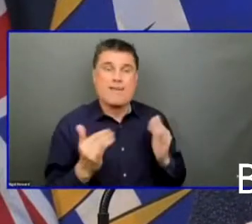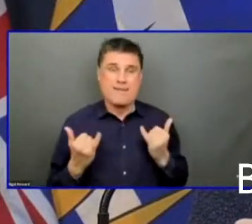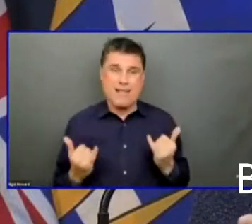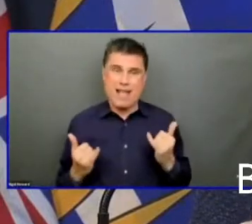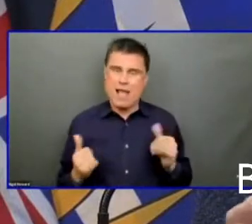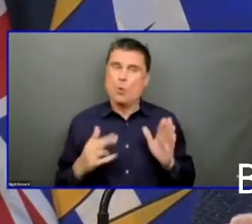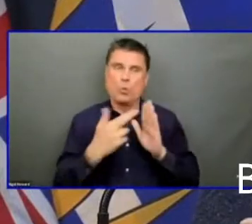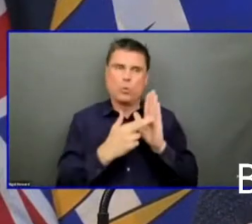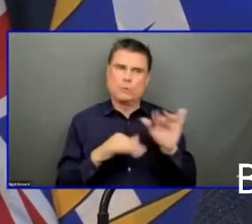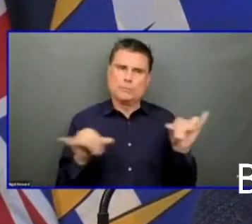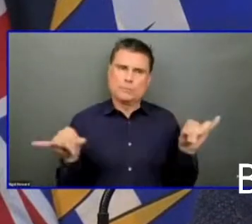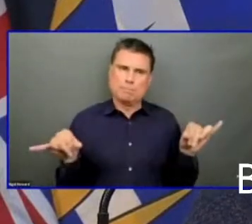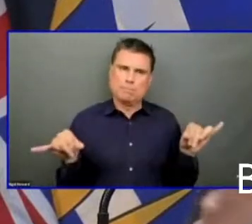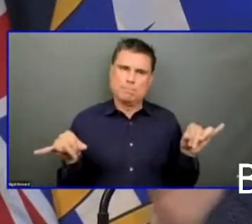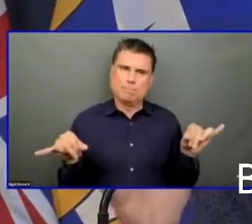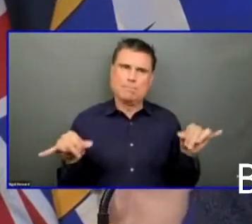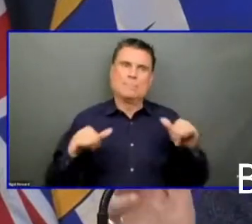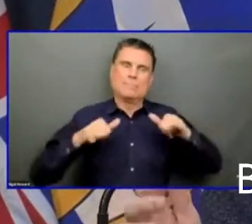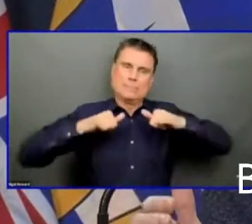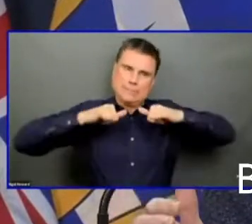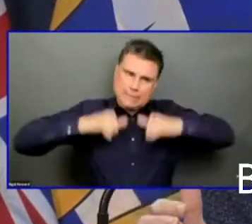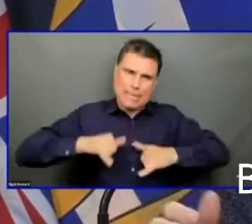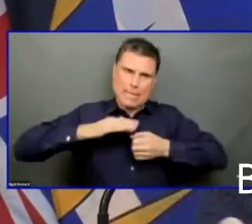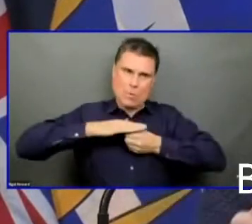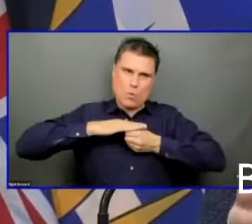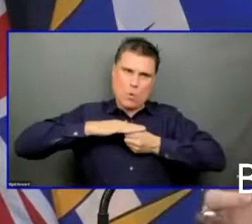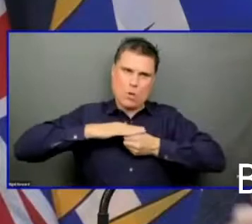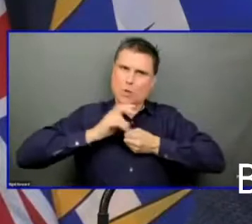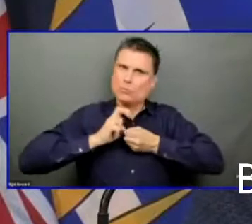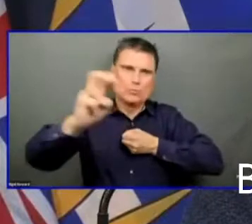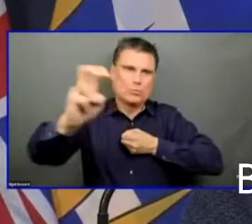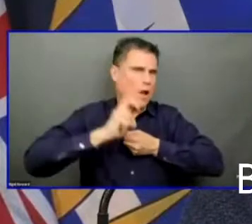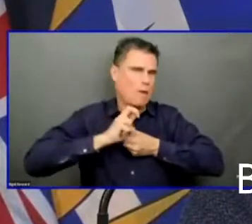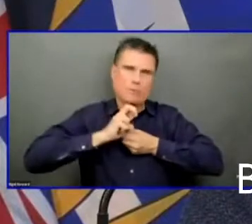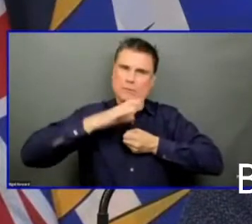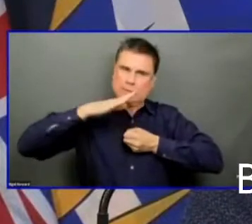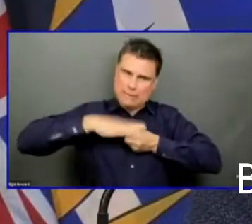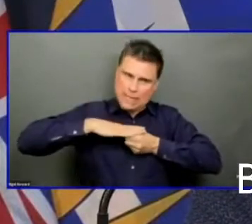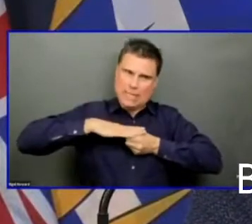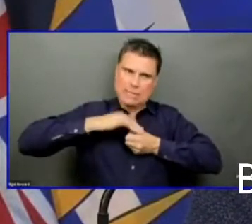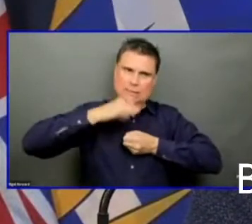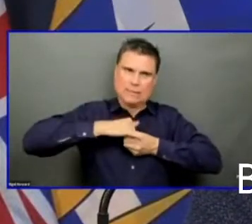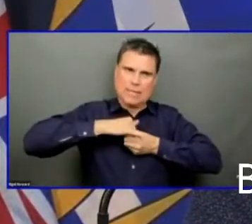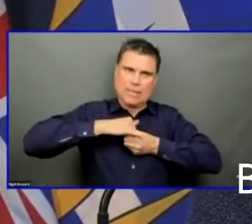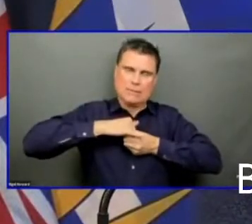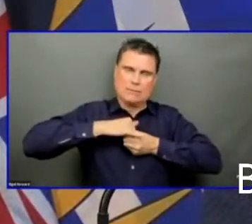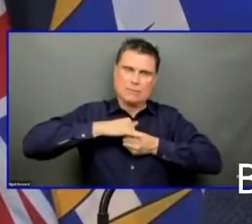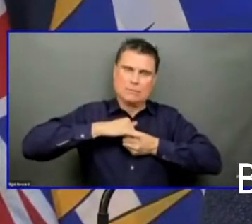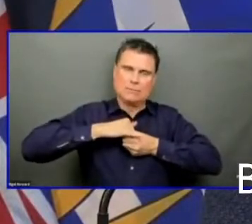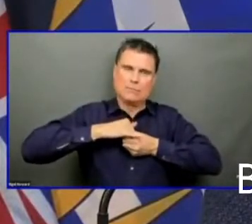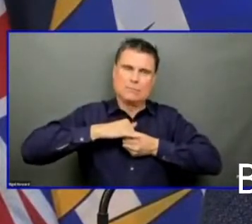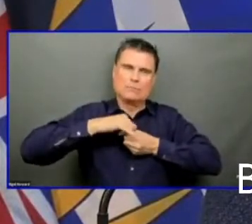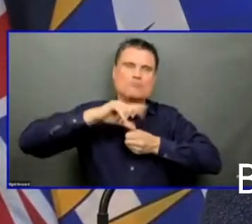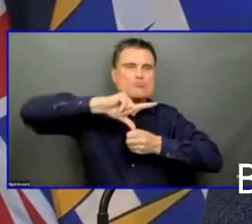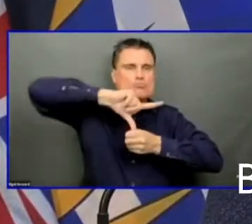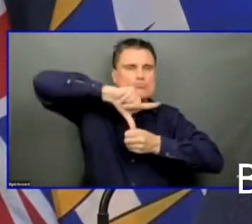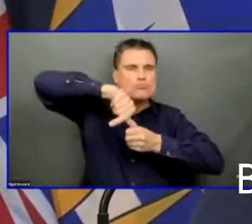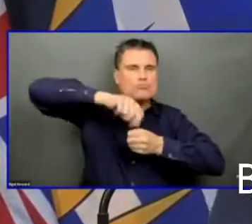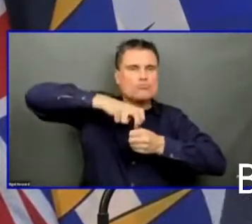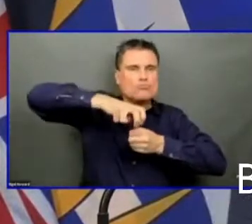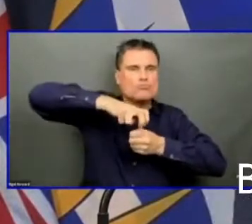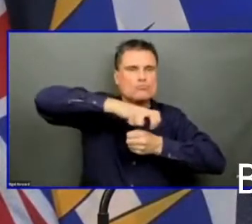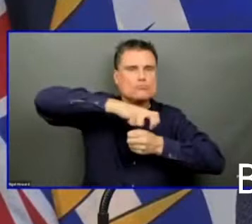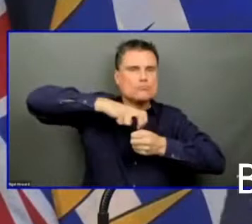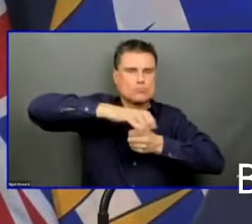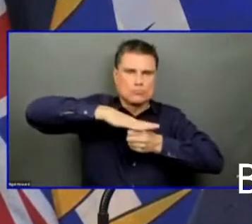希望大家都在本地也是支持本地的社区，支持本地的生意。那么就算你这个